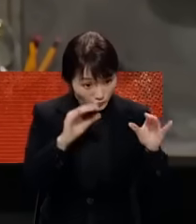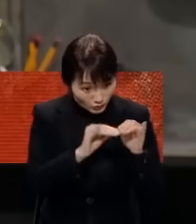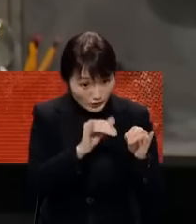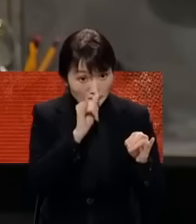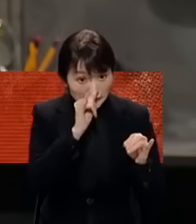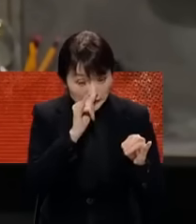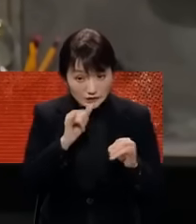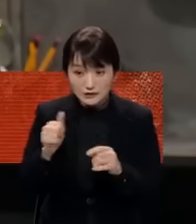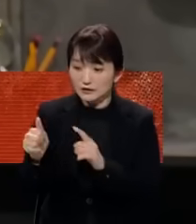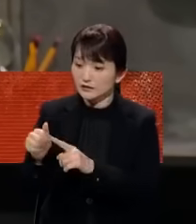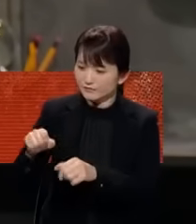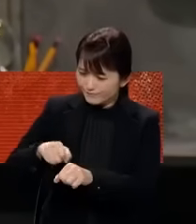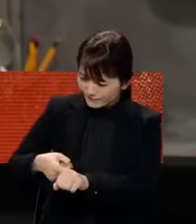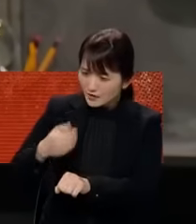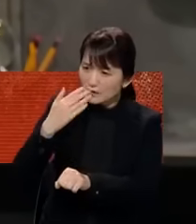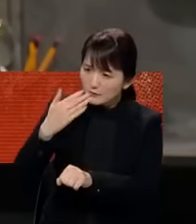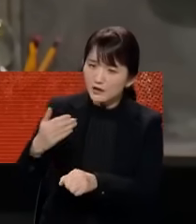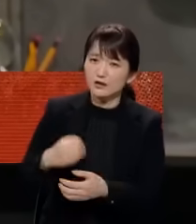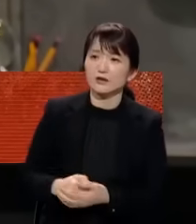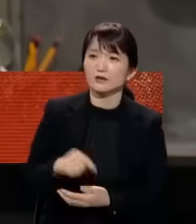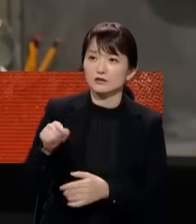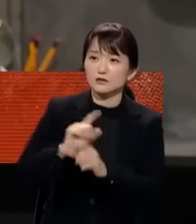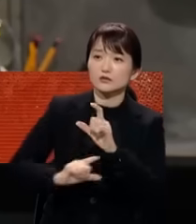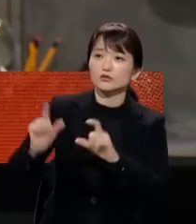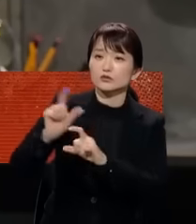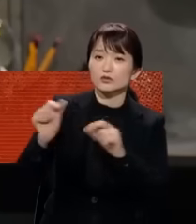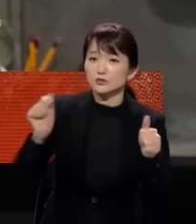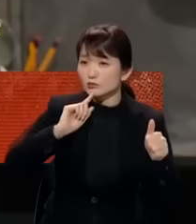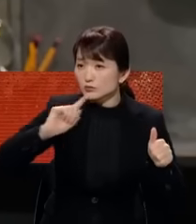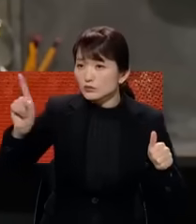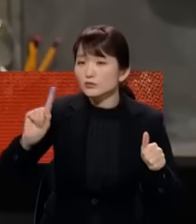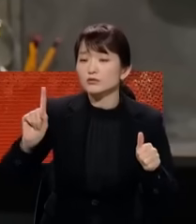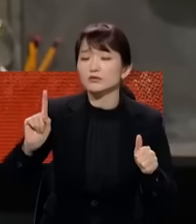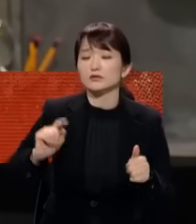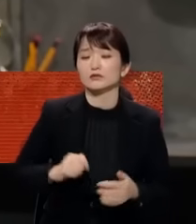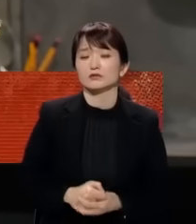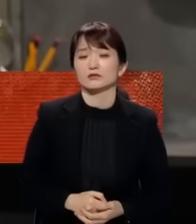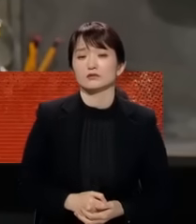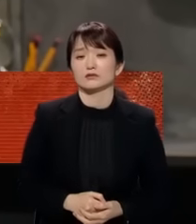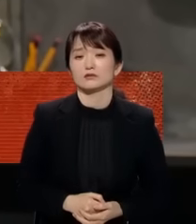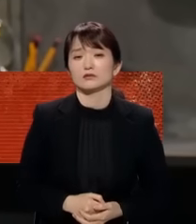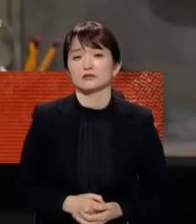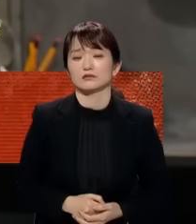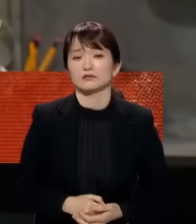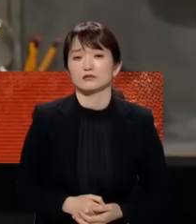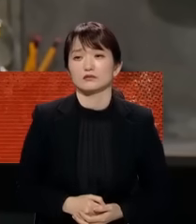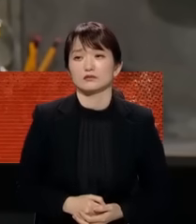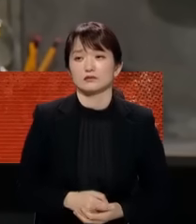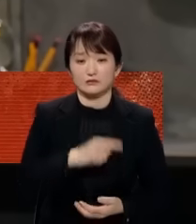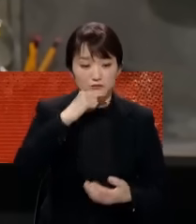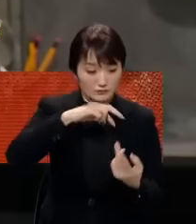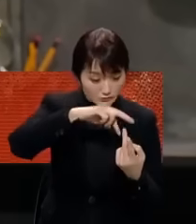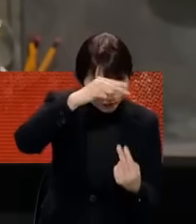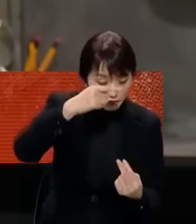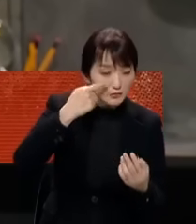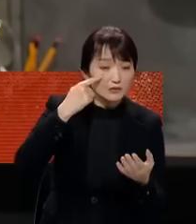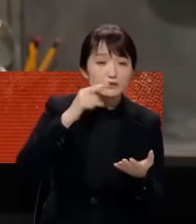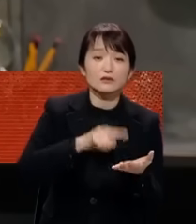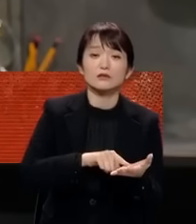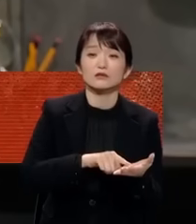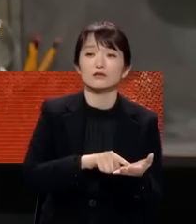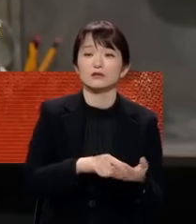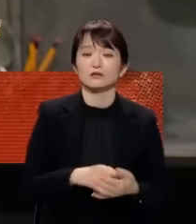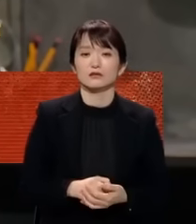가능합니다 그거를 만약에 추가를 했다 그러면 어떻게 될지 뭐 그 부분이 조금 뭐 되고요 DNA 같은 것도 발견됐기 때문에